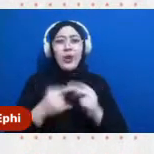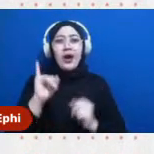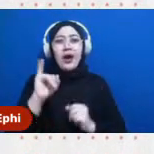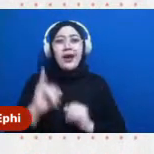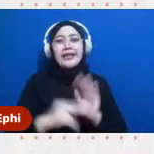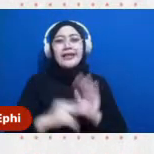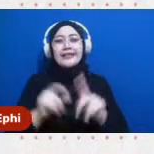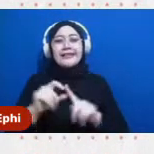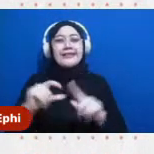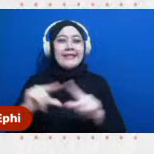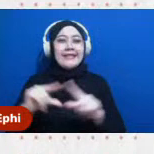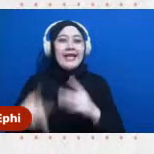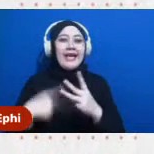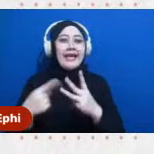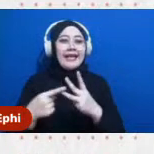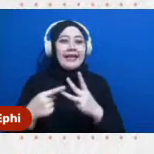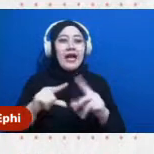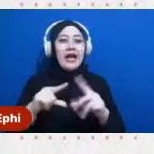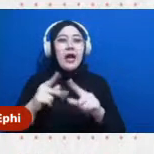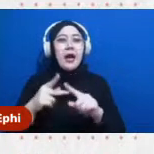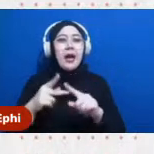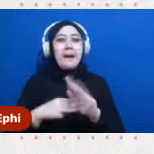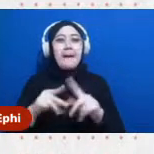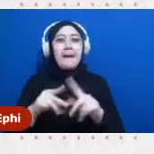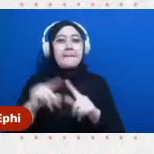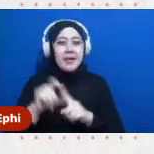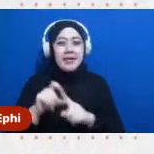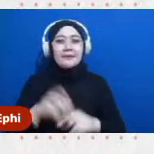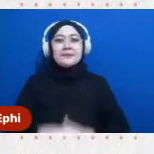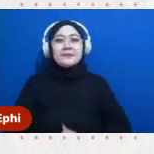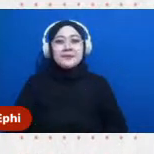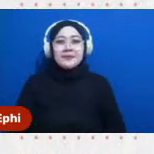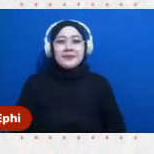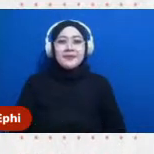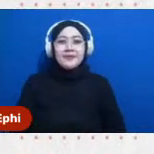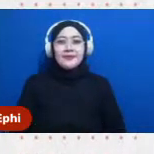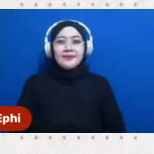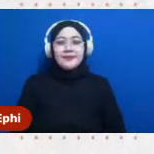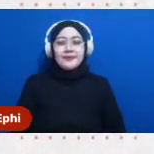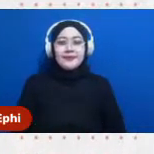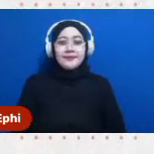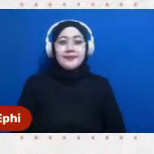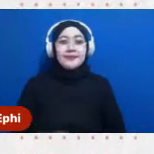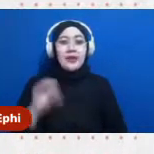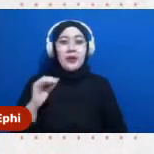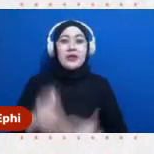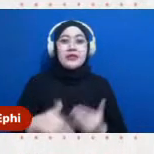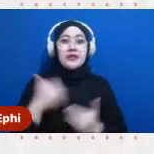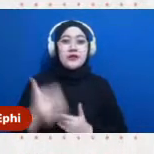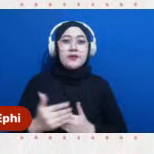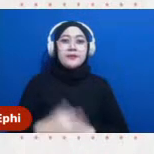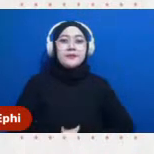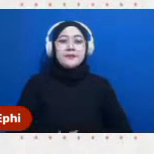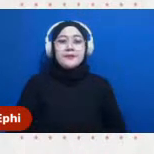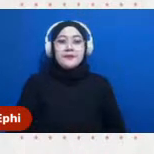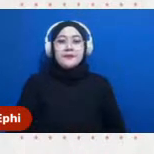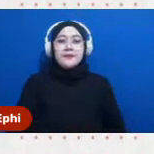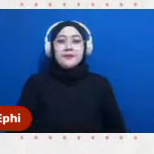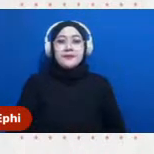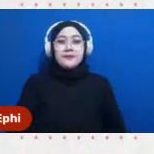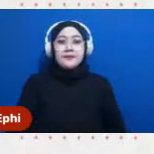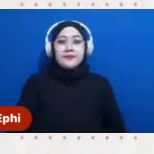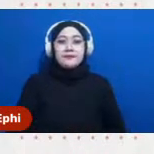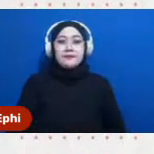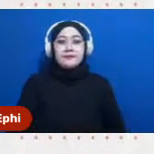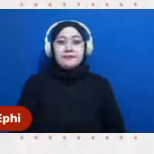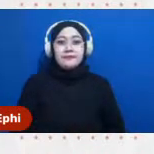Dan yang ketiga ada Ahmad Ihsan, luar biasa sekali. Oke, lanjut ke pertanyaan berikutnya. Ini true